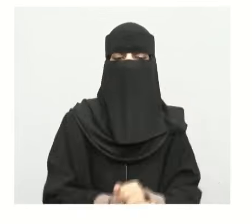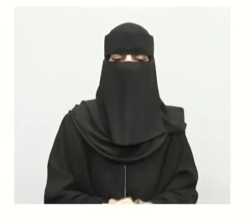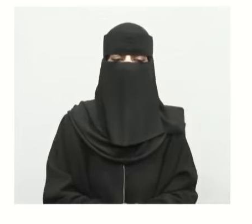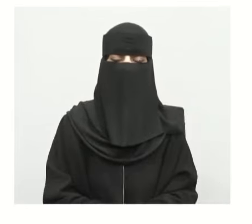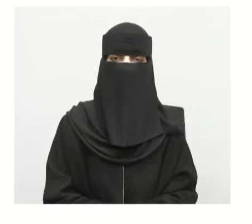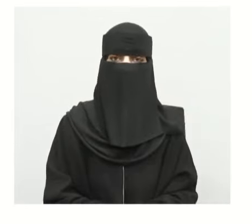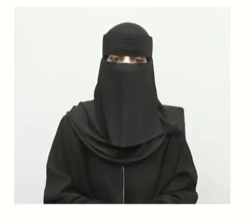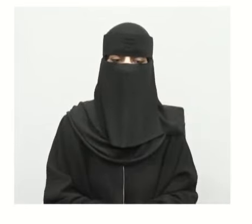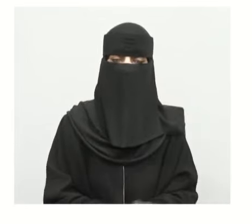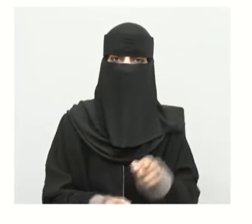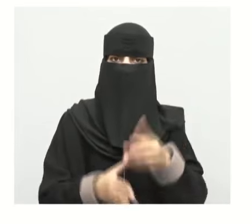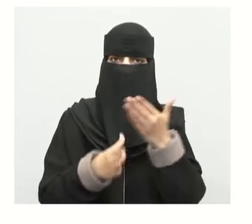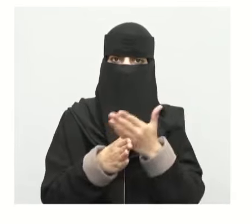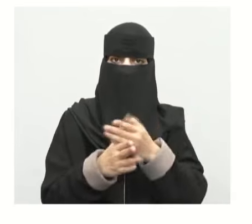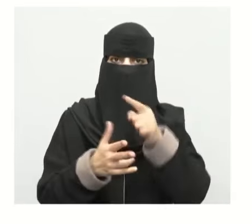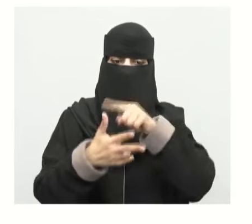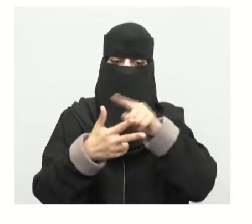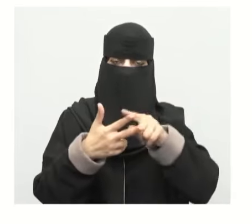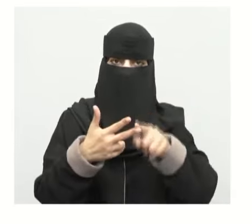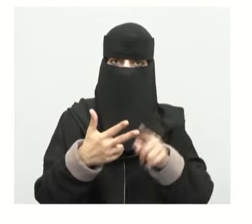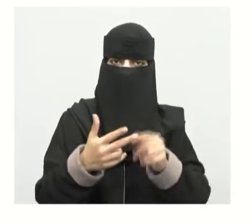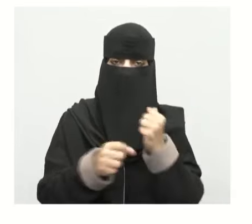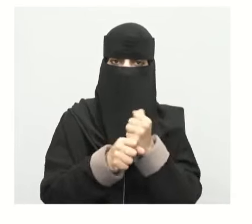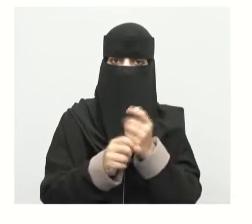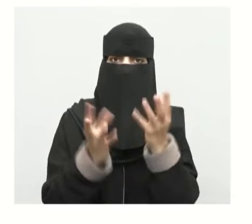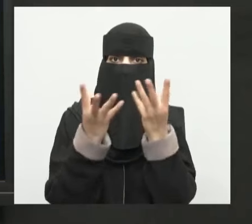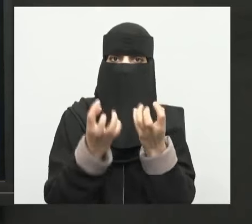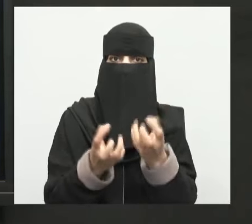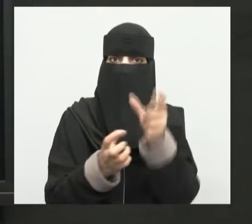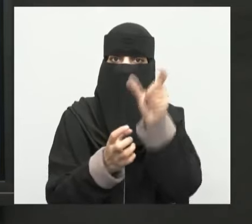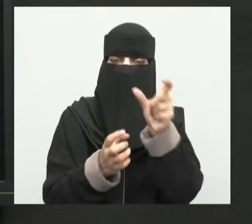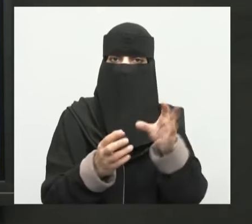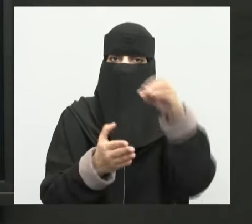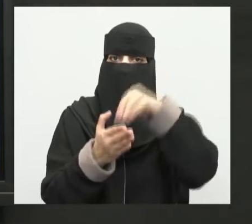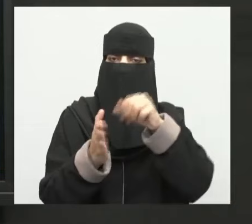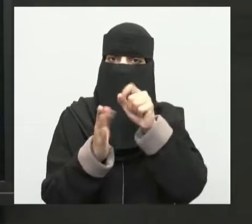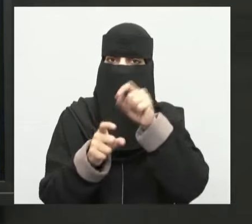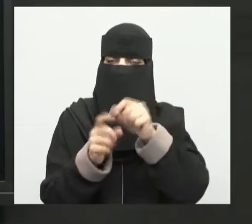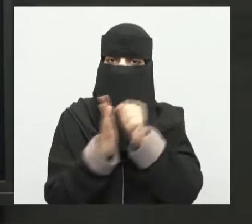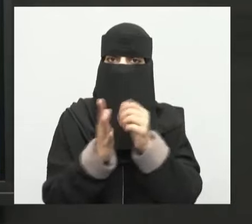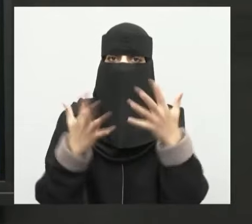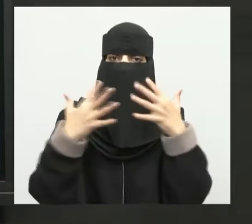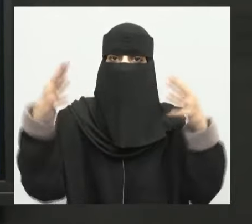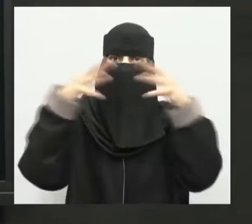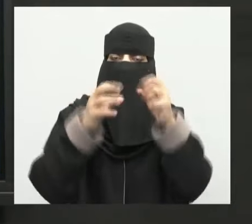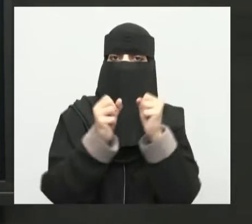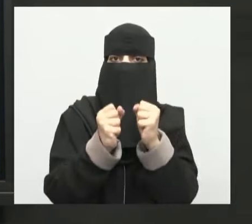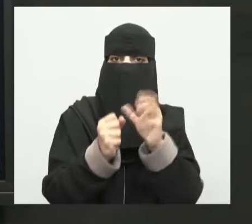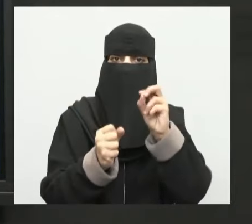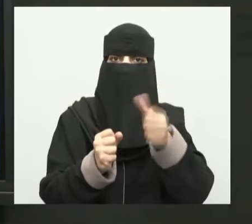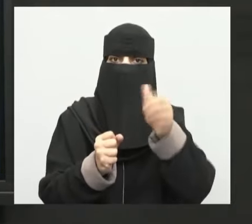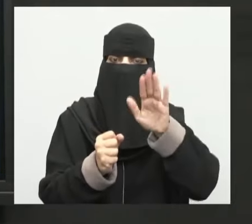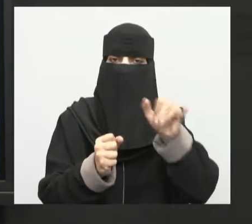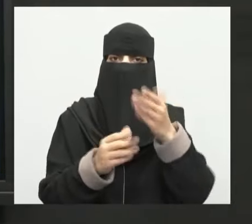البروده اذا اسباب انخفاض كثافه السكان في المناطق ذات المناخ القاسي